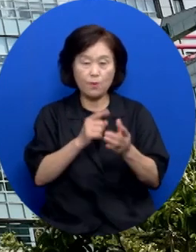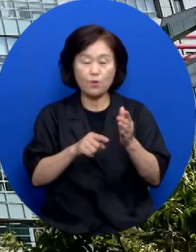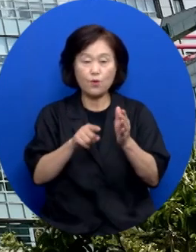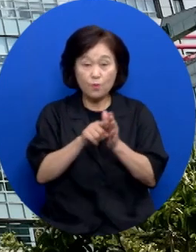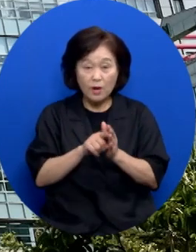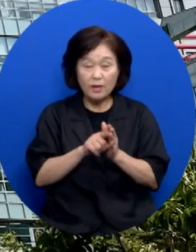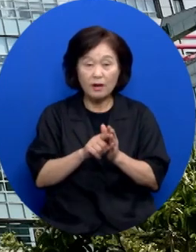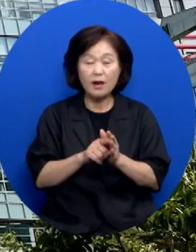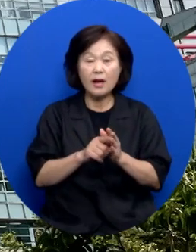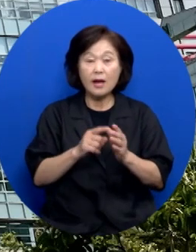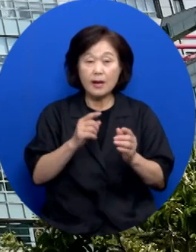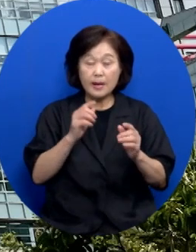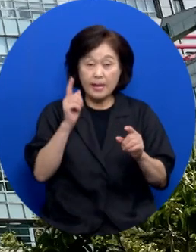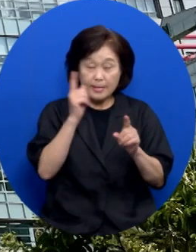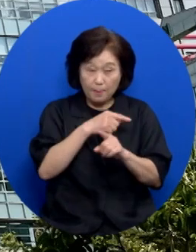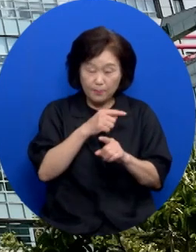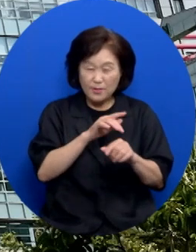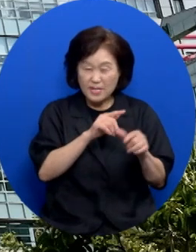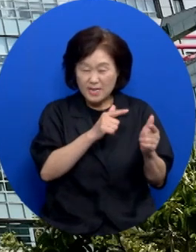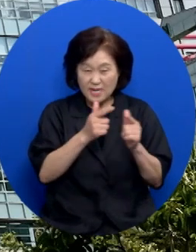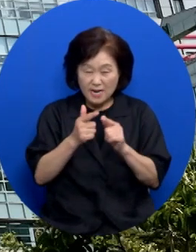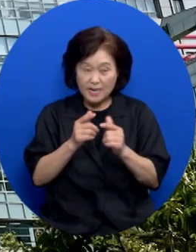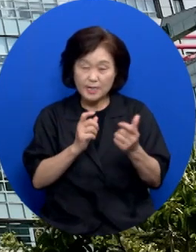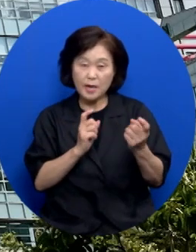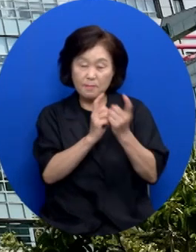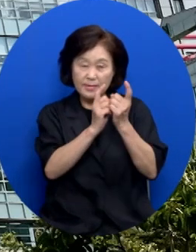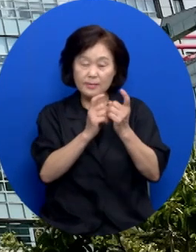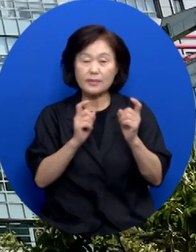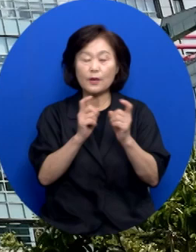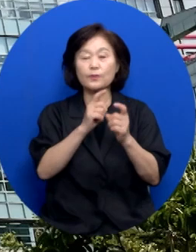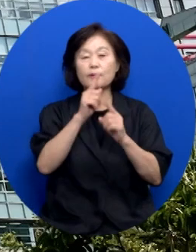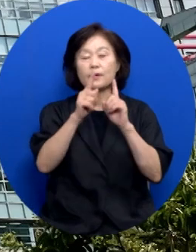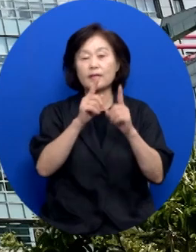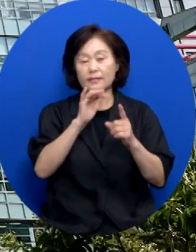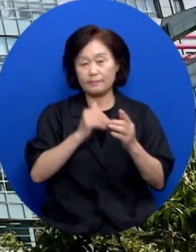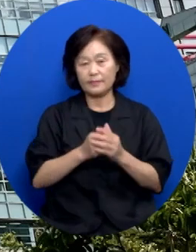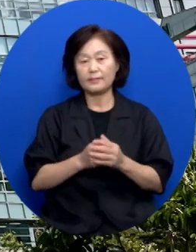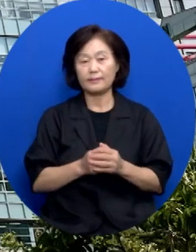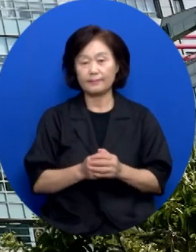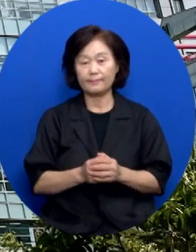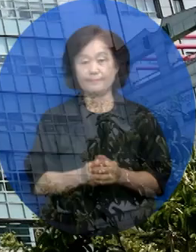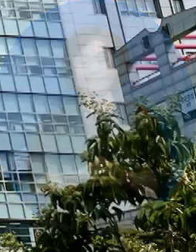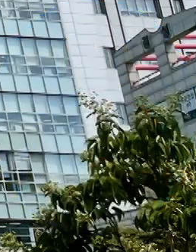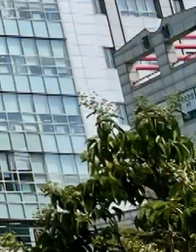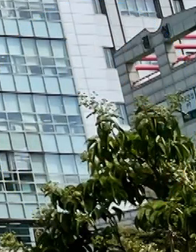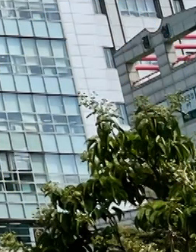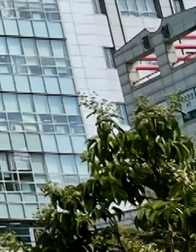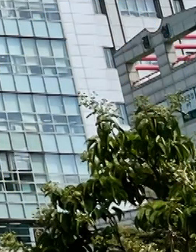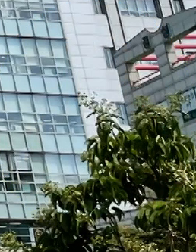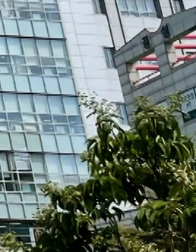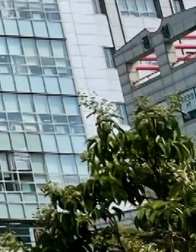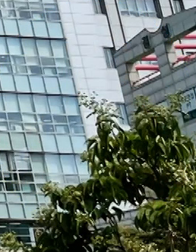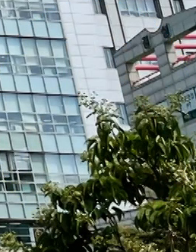유지하고 사악함에 맞서 저항할 것이라고 강조했습니다. 지금까지 오늘의 주요 단신이었습니다.